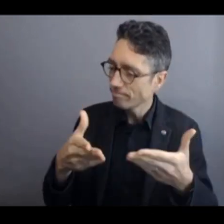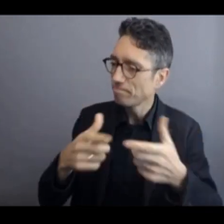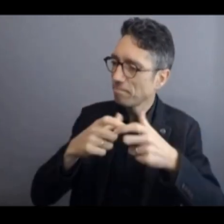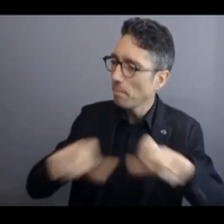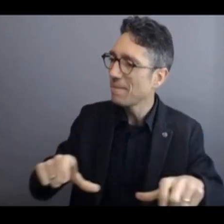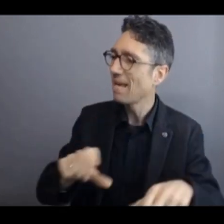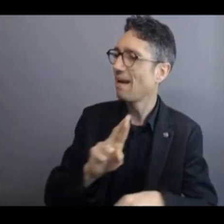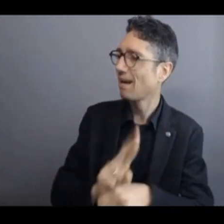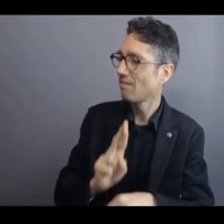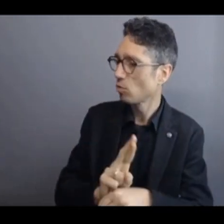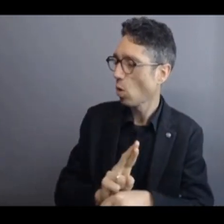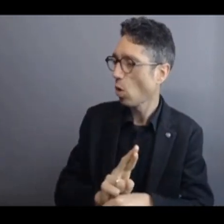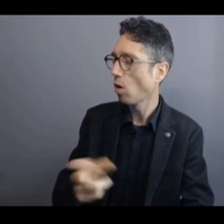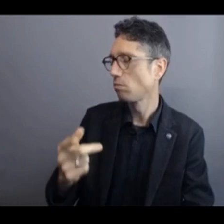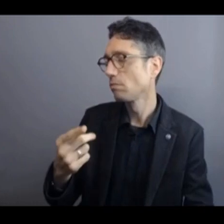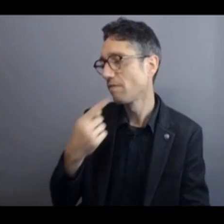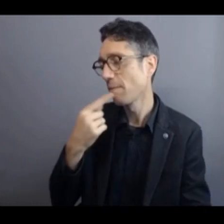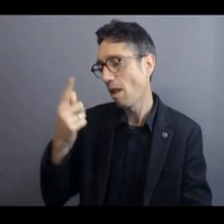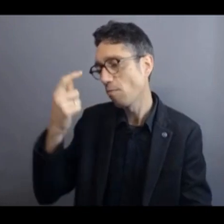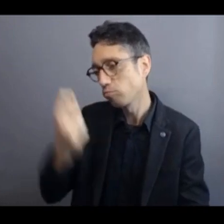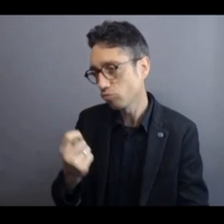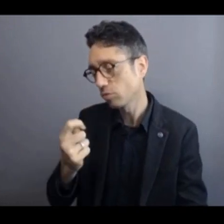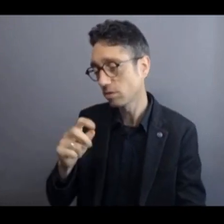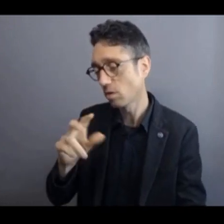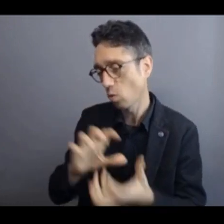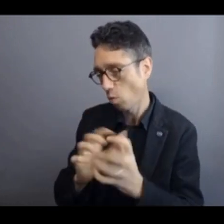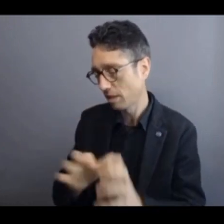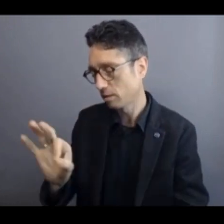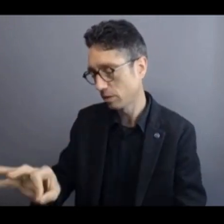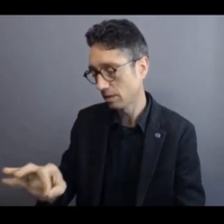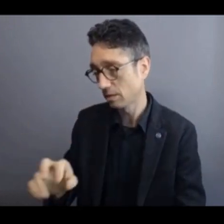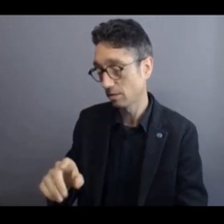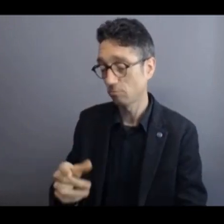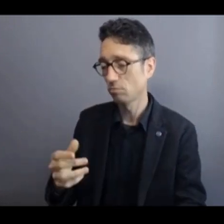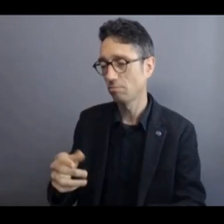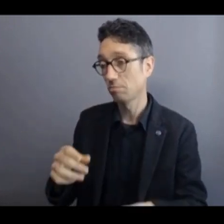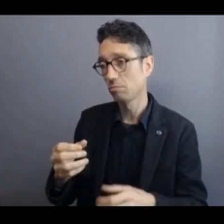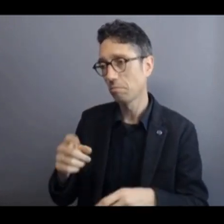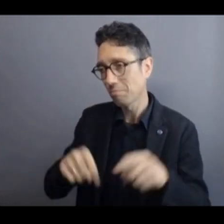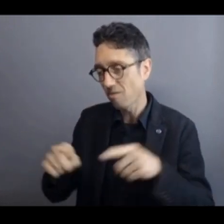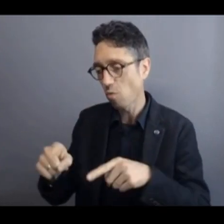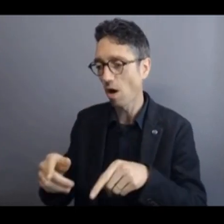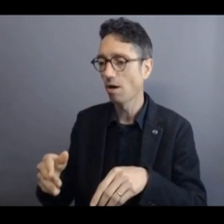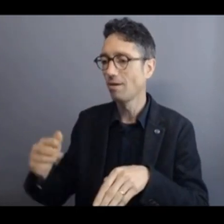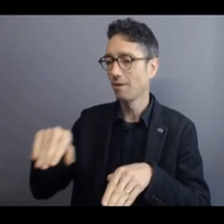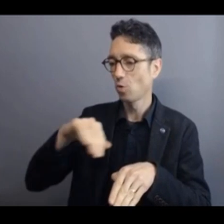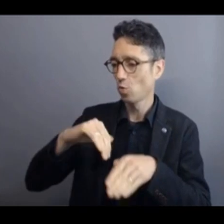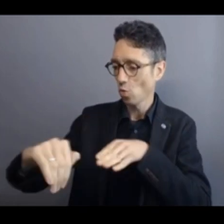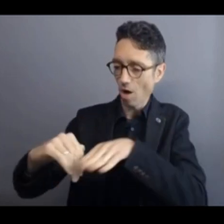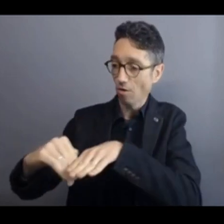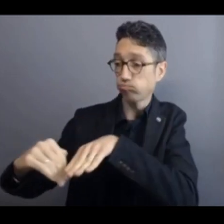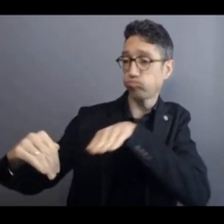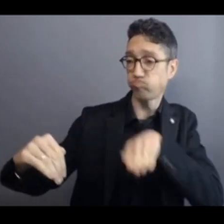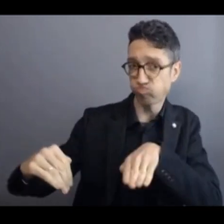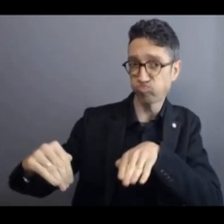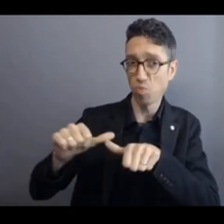bus, qui, malheureusement, parfois, effectivement, se garent un peu trop loin, ou ne sont pas toujours bien équipés, ça peut arriver